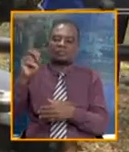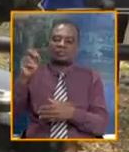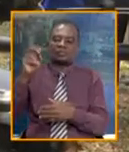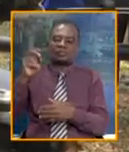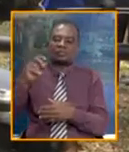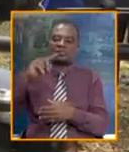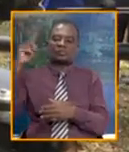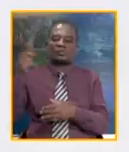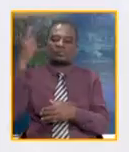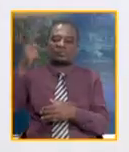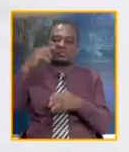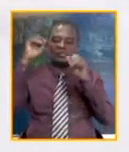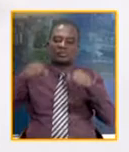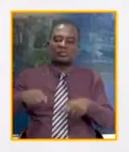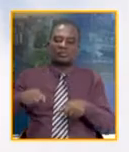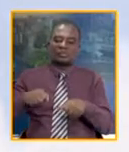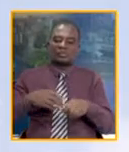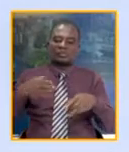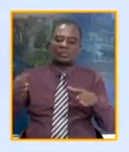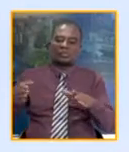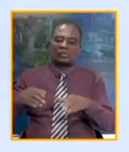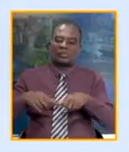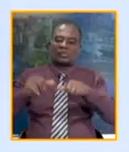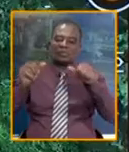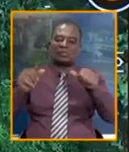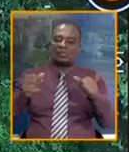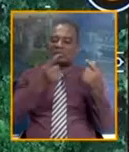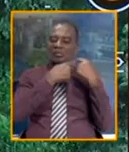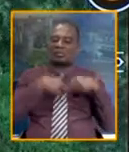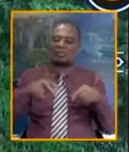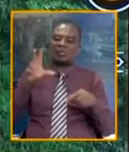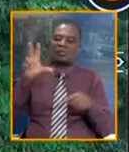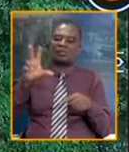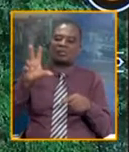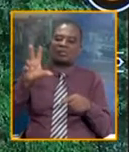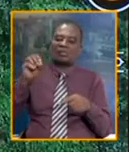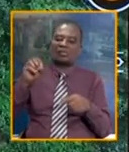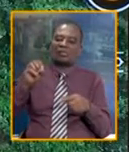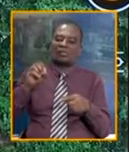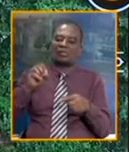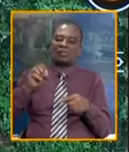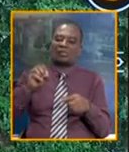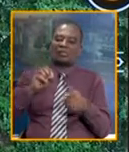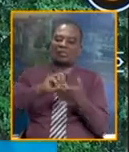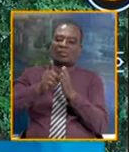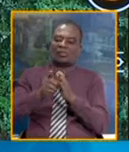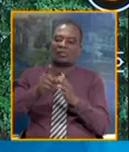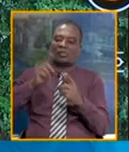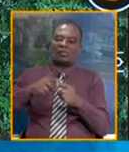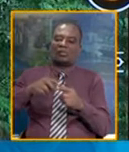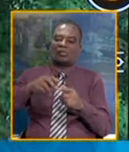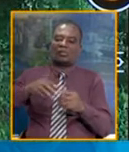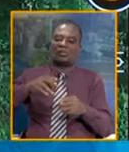dernière génération sont capables de voler en continu pendant plus de 30 minutes à une altitude de près de 3000